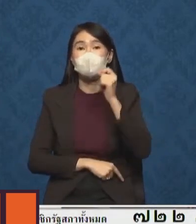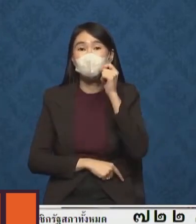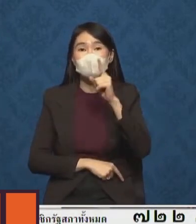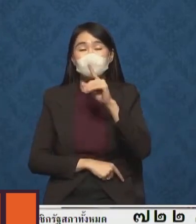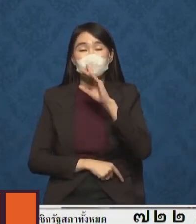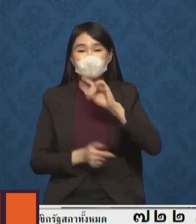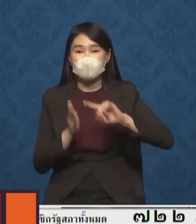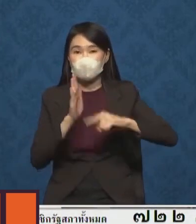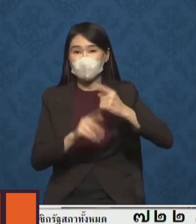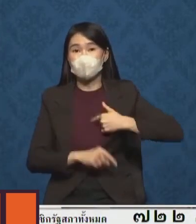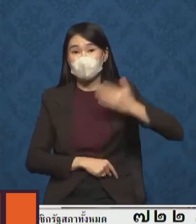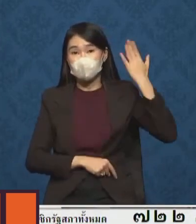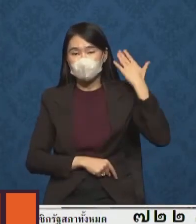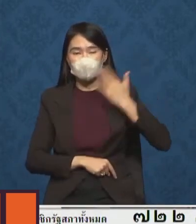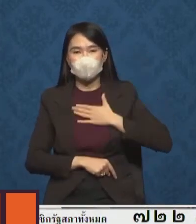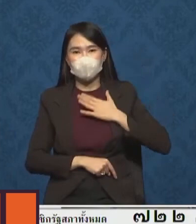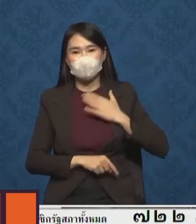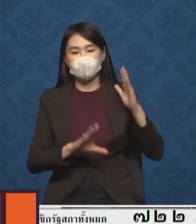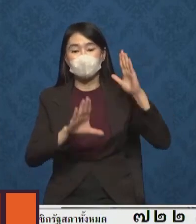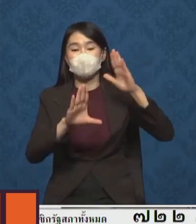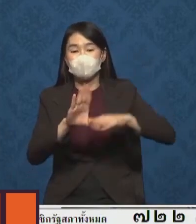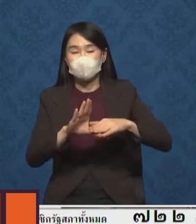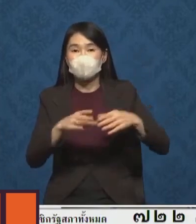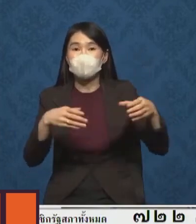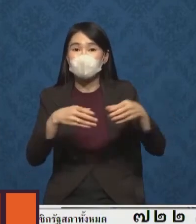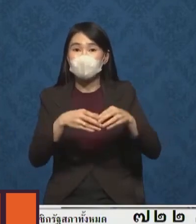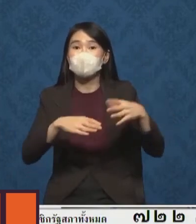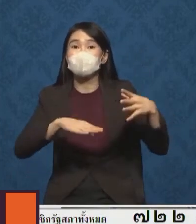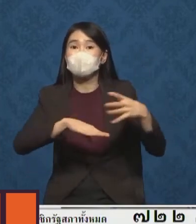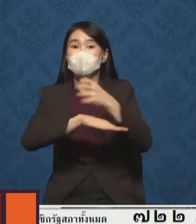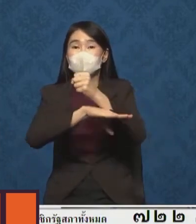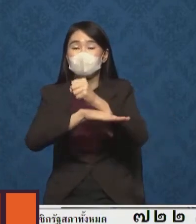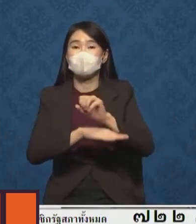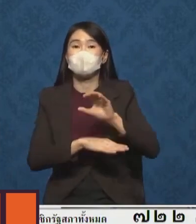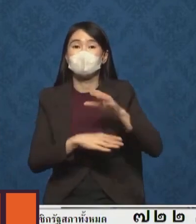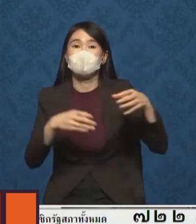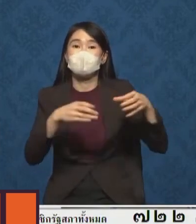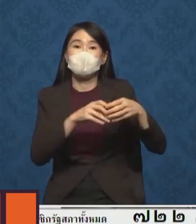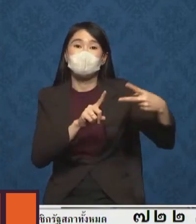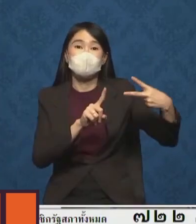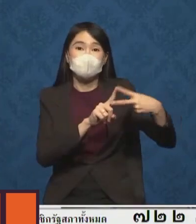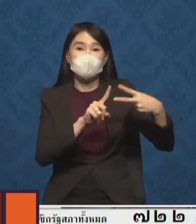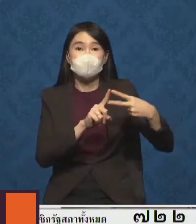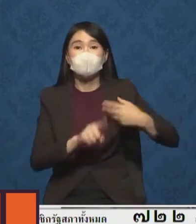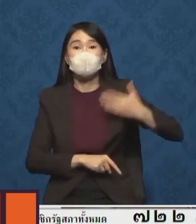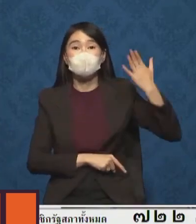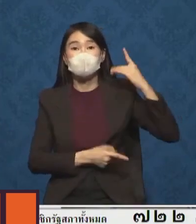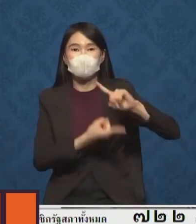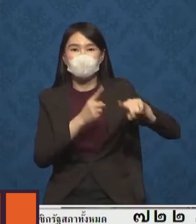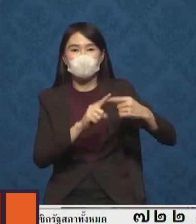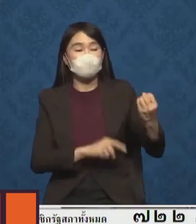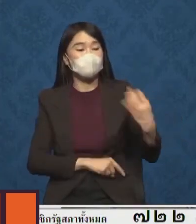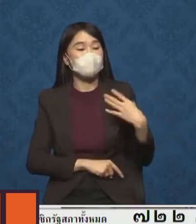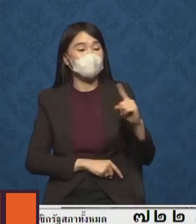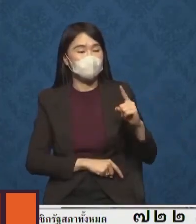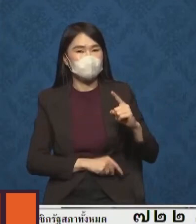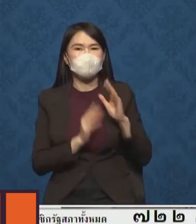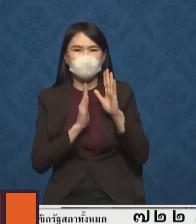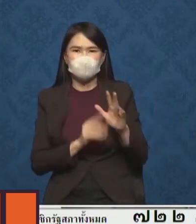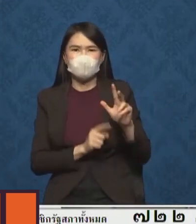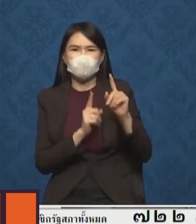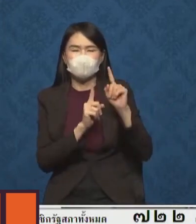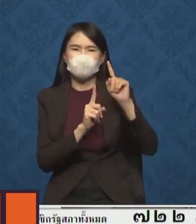เมื่อร่ทผมเข้าเป็สมาชิภักษณาคตใหม่ผมถามกบเพื่อนผมซึงถูกกร่าวอ้างวาเป็หนึงในสามคน